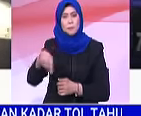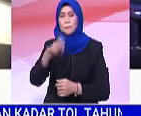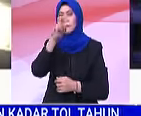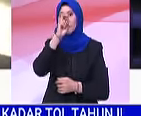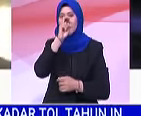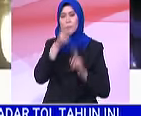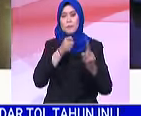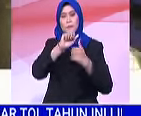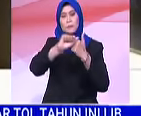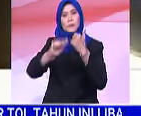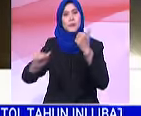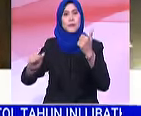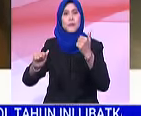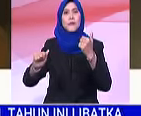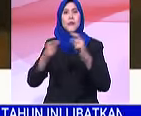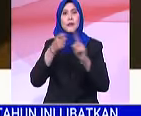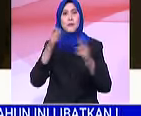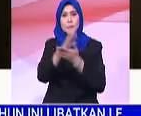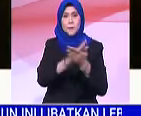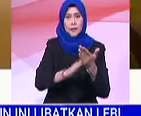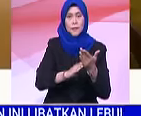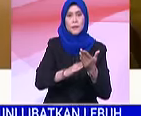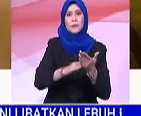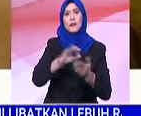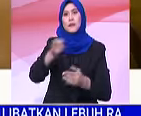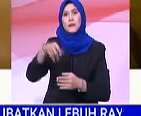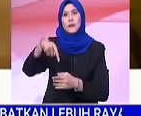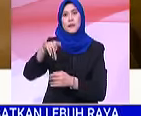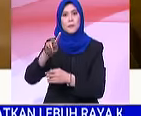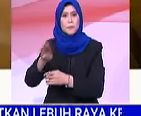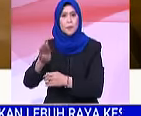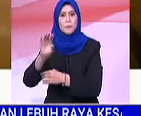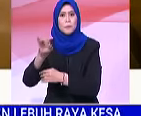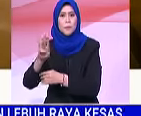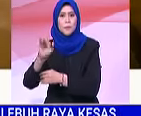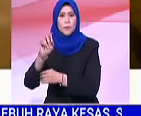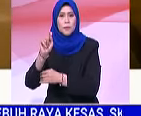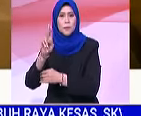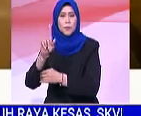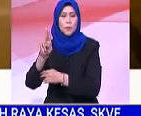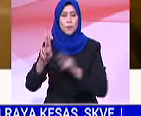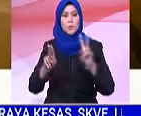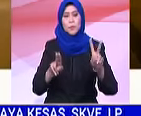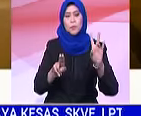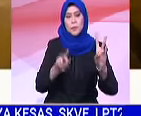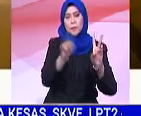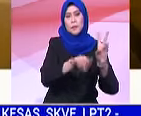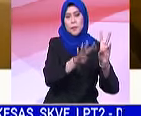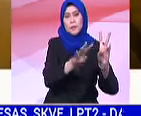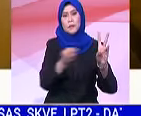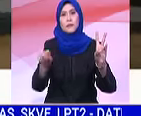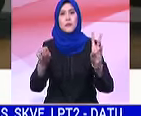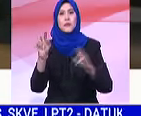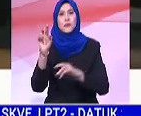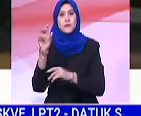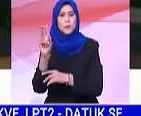dilaksanakan oleh Jawatankuasa Pengurusan Bencana Bahagian JPBB Bintulu bermula 27 April sehingga 17 Mei itu